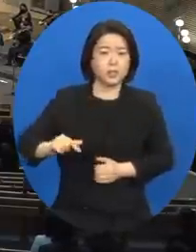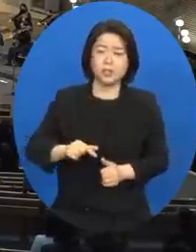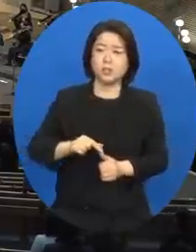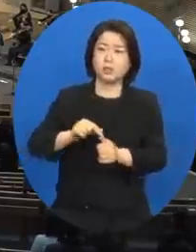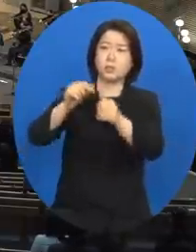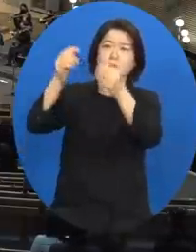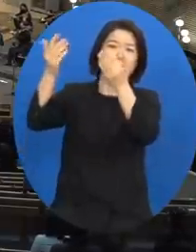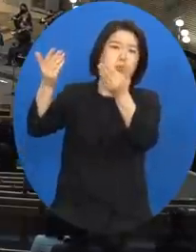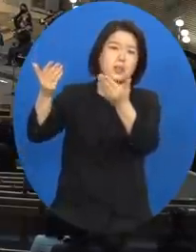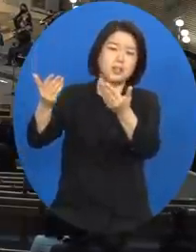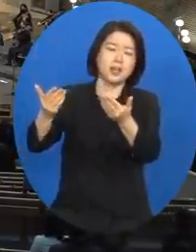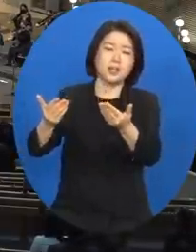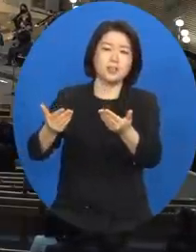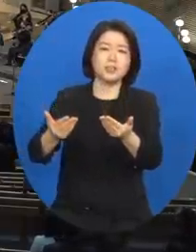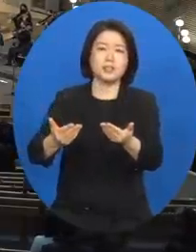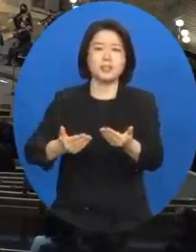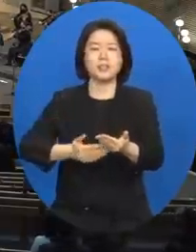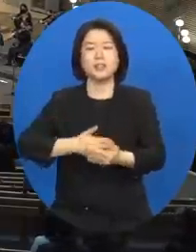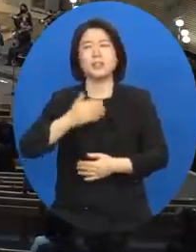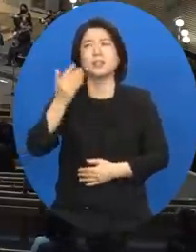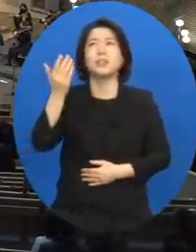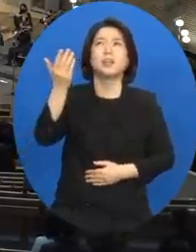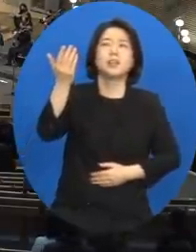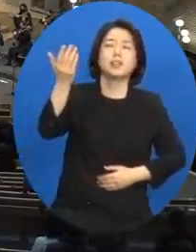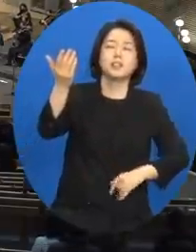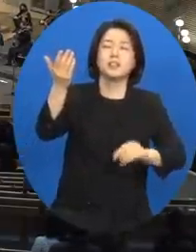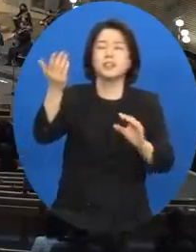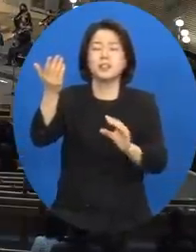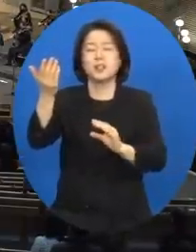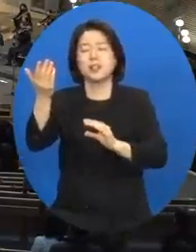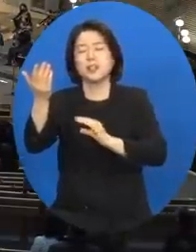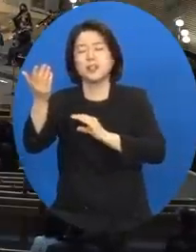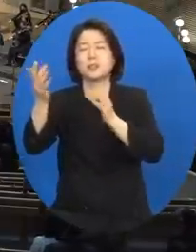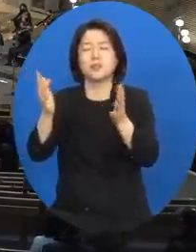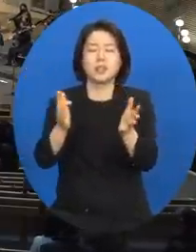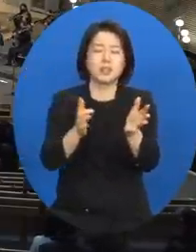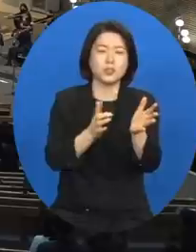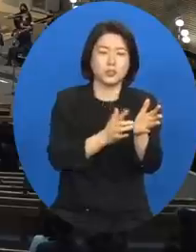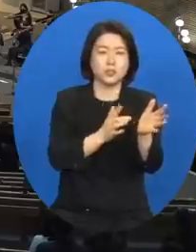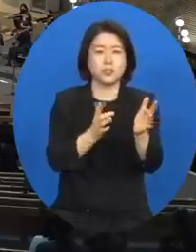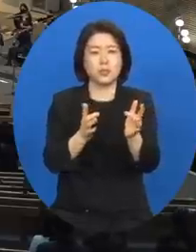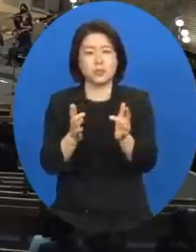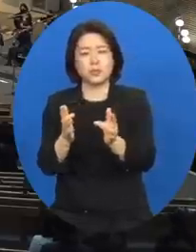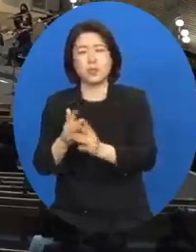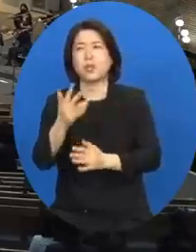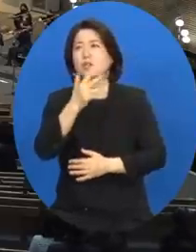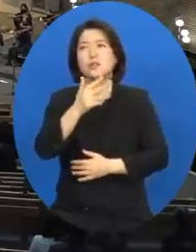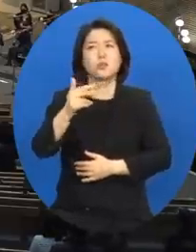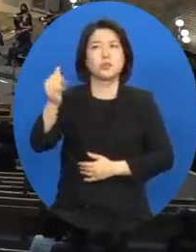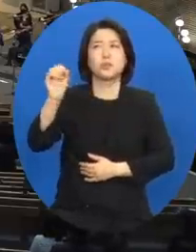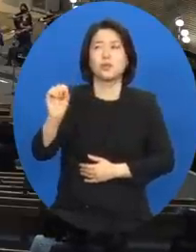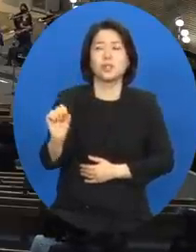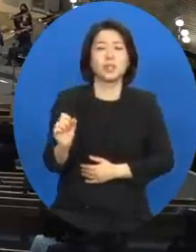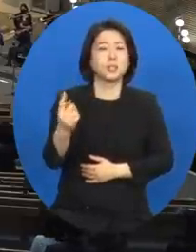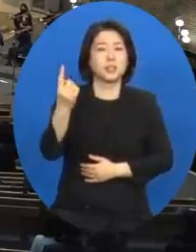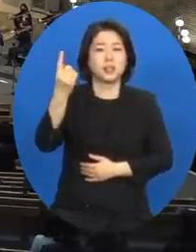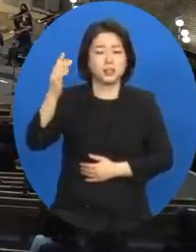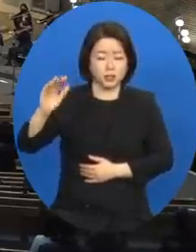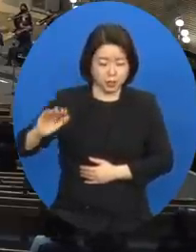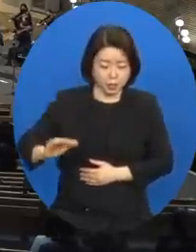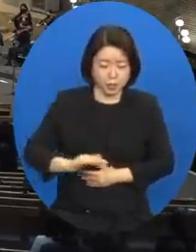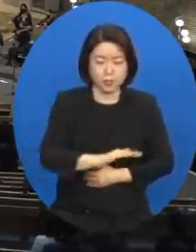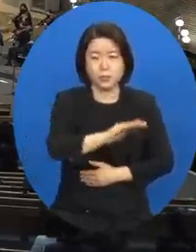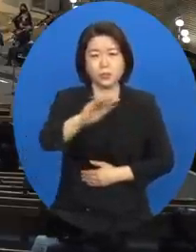우리를 구원하신 그 이름 예수 주로